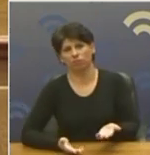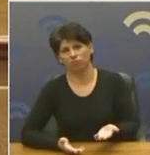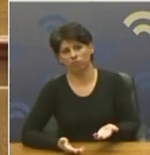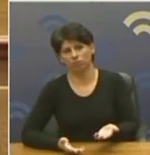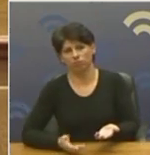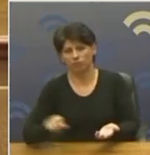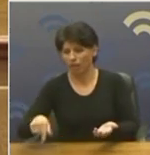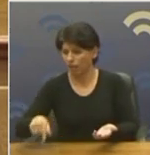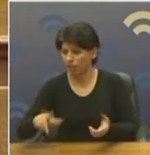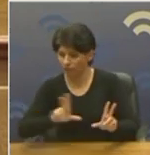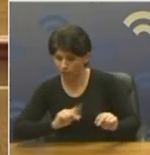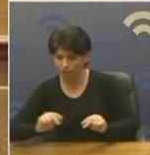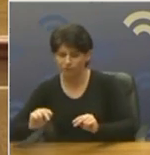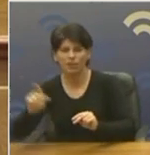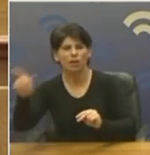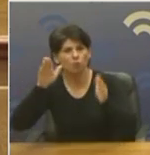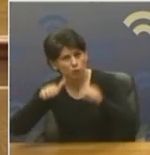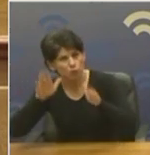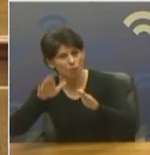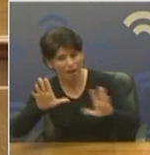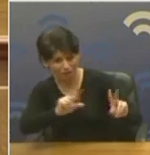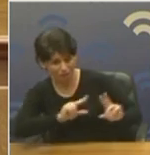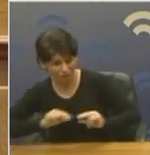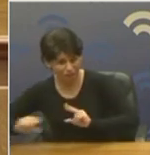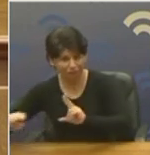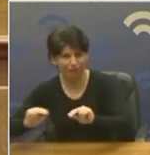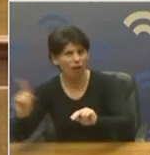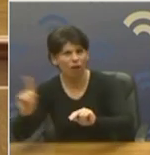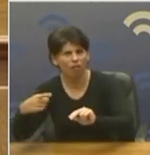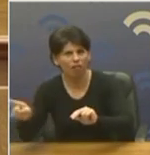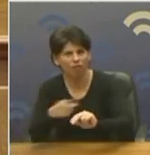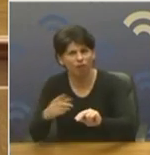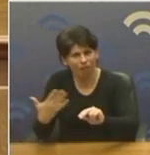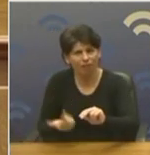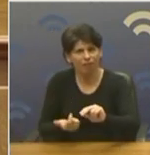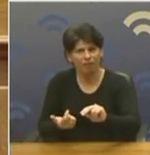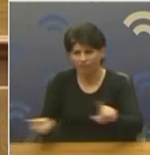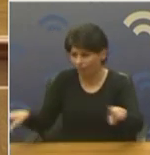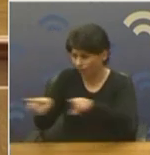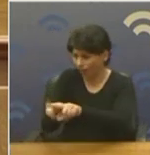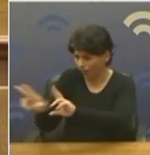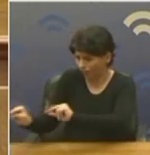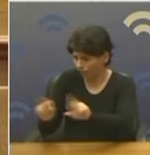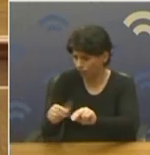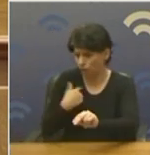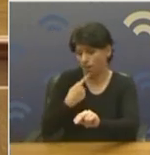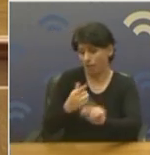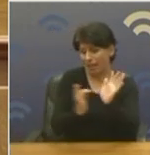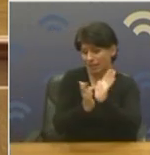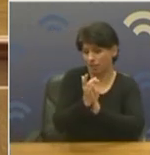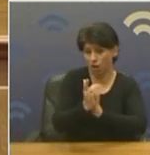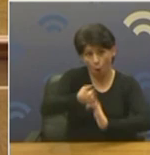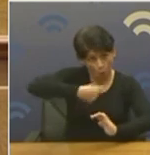είναι ο Ισλάμ μία ενιαία θρησκεία. Θα χρειαστούμε πολλά τζαμιά μαζί. Αν εσείς θέλετε να κάνετε την Ελλάδα μουσουλμανική, εμείς έχουμε μια άλλη άποψη.